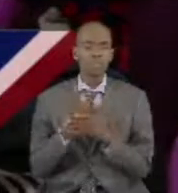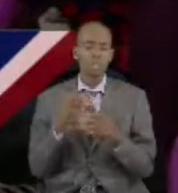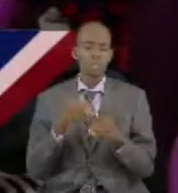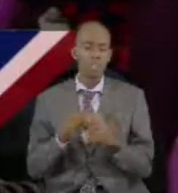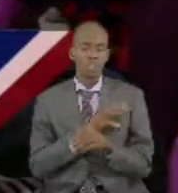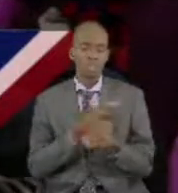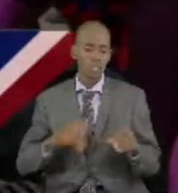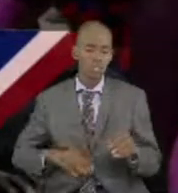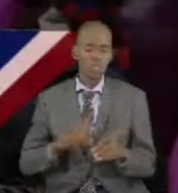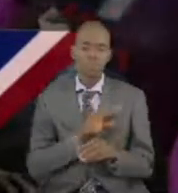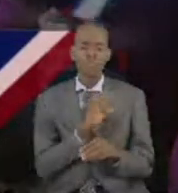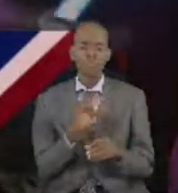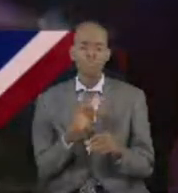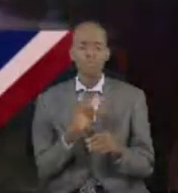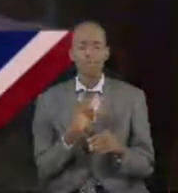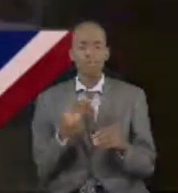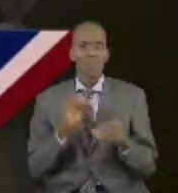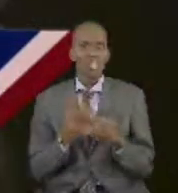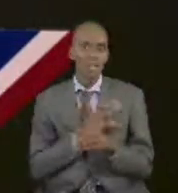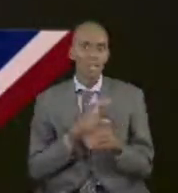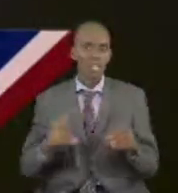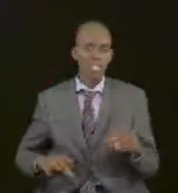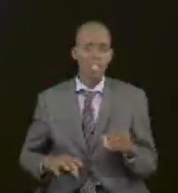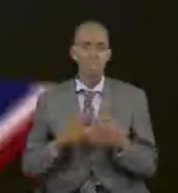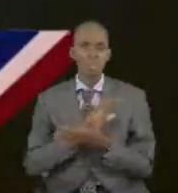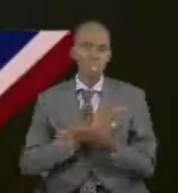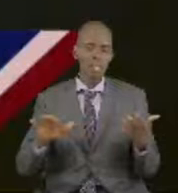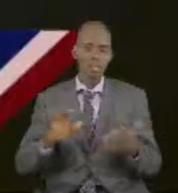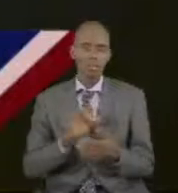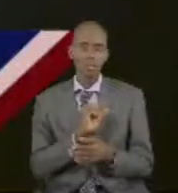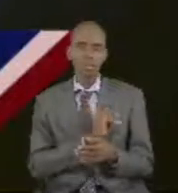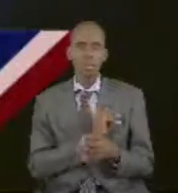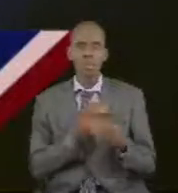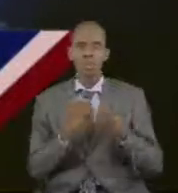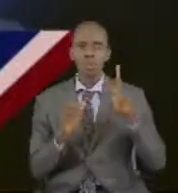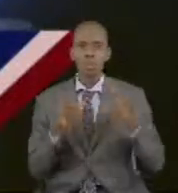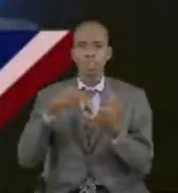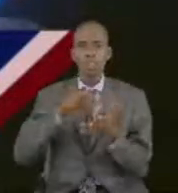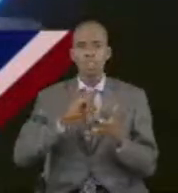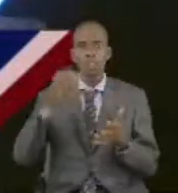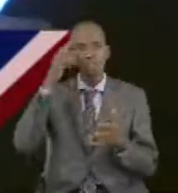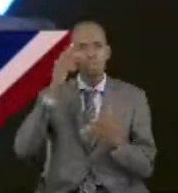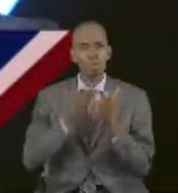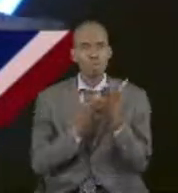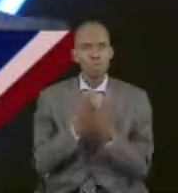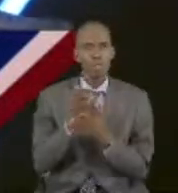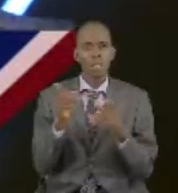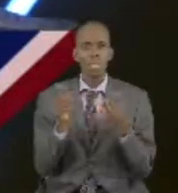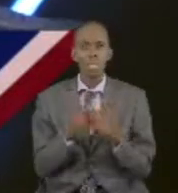Christ avec une conscience pure, claire. Deuxièmement, tenir pour la vérité comme